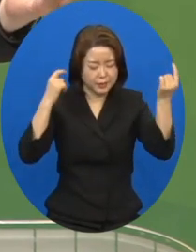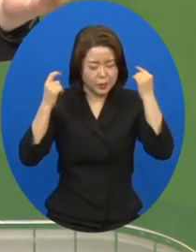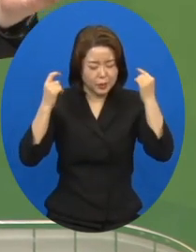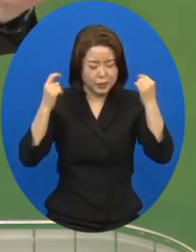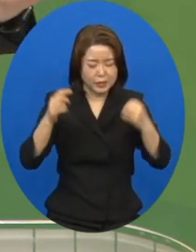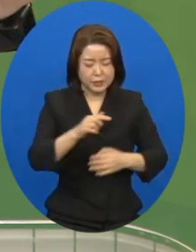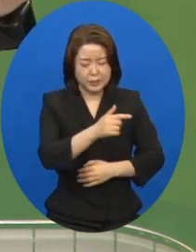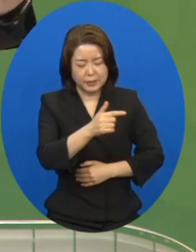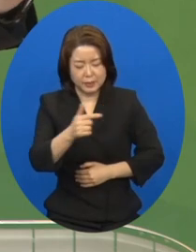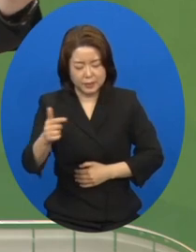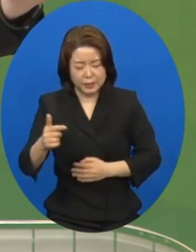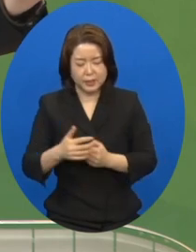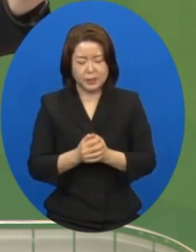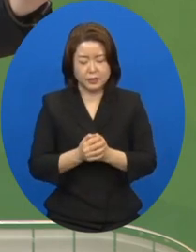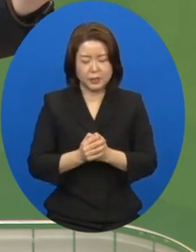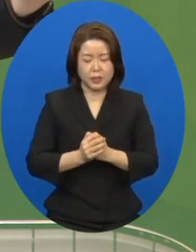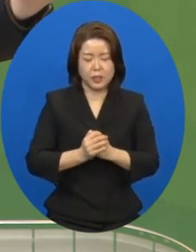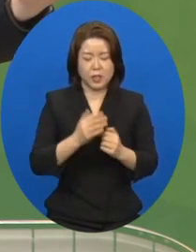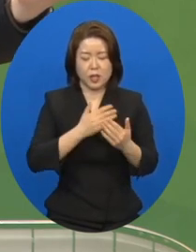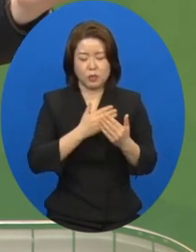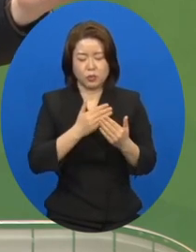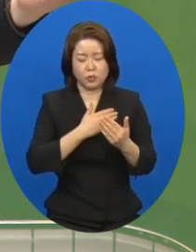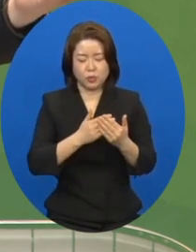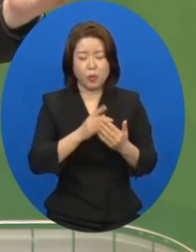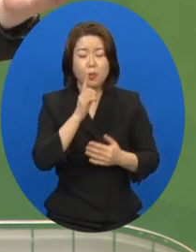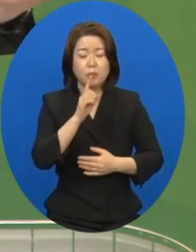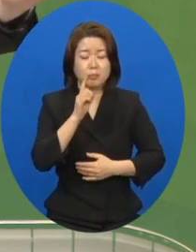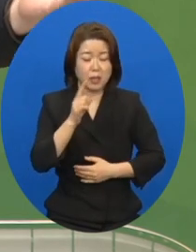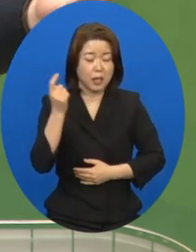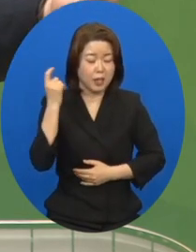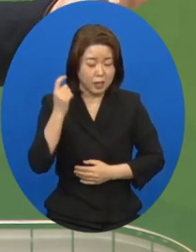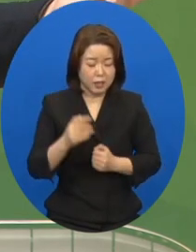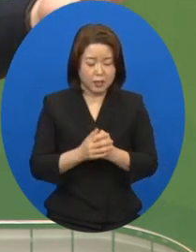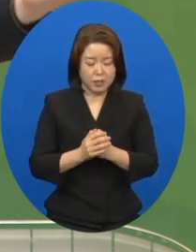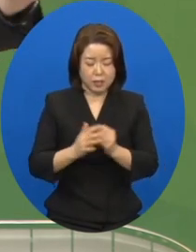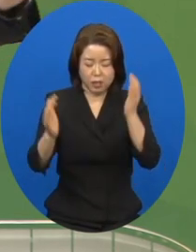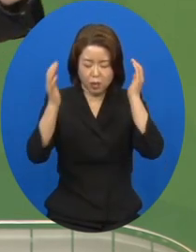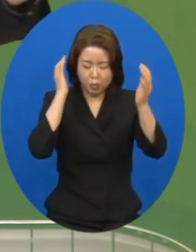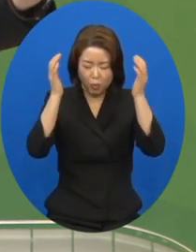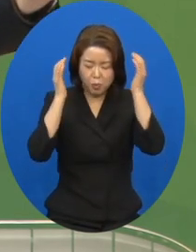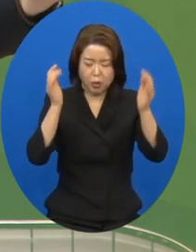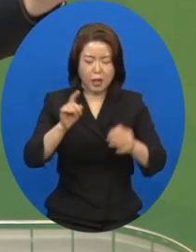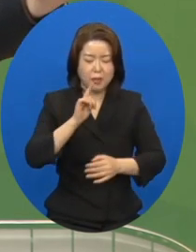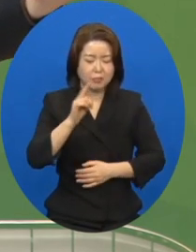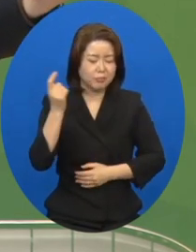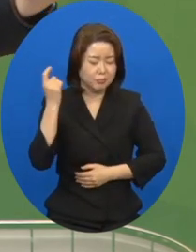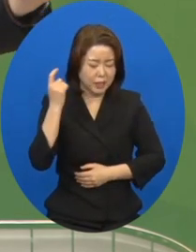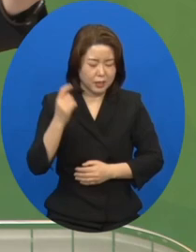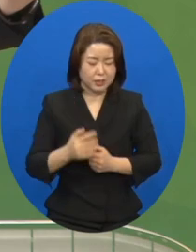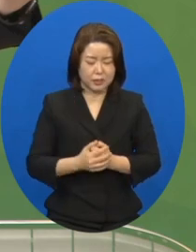참 두려운 소식들, 혼란스러운 소식들,